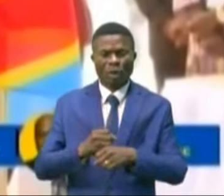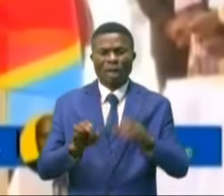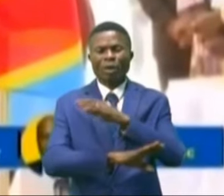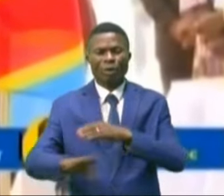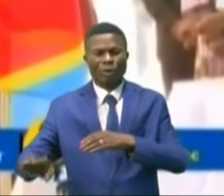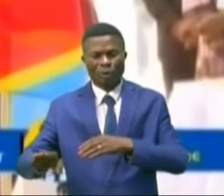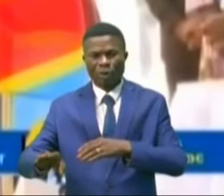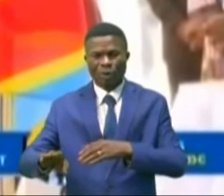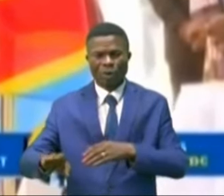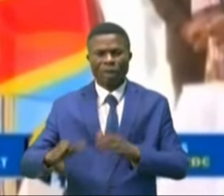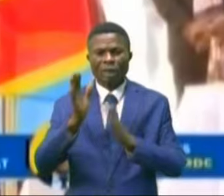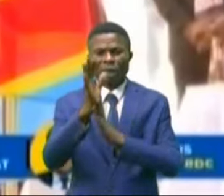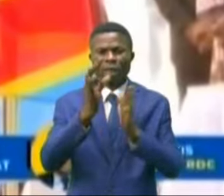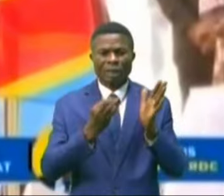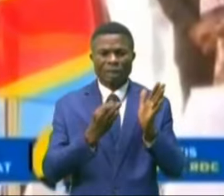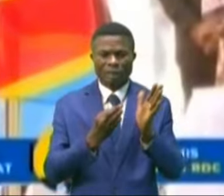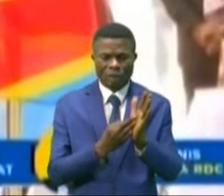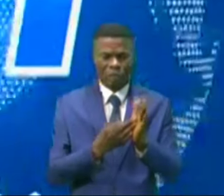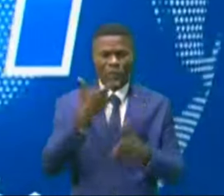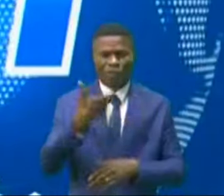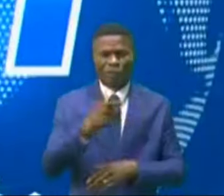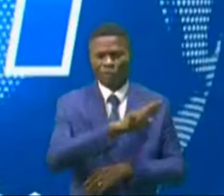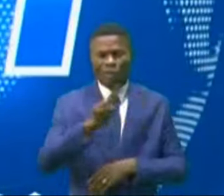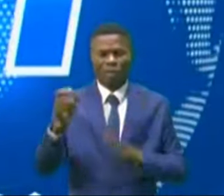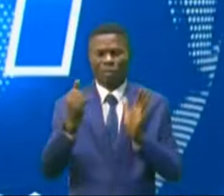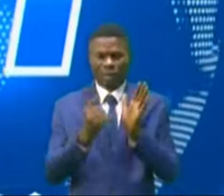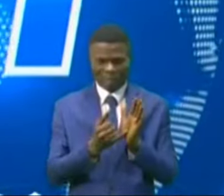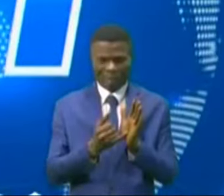du 18 février 2006.